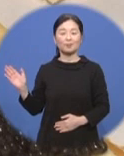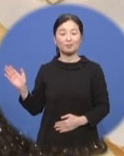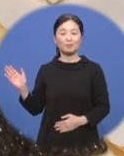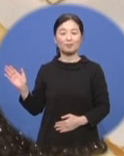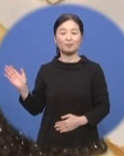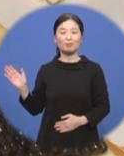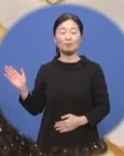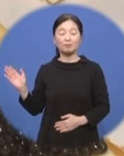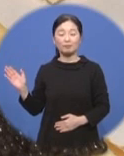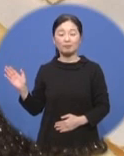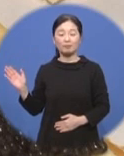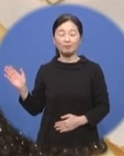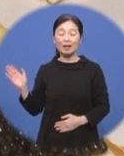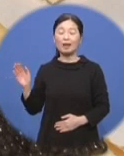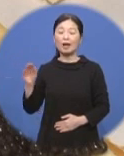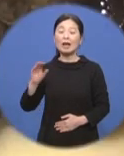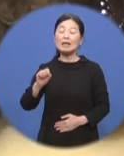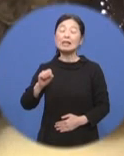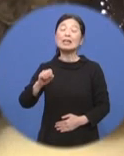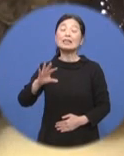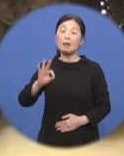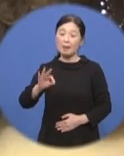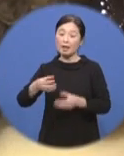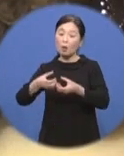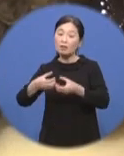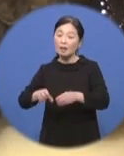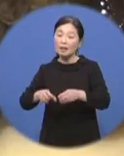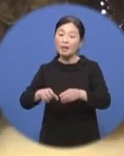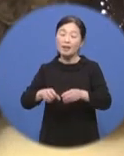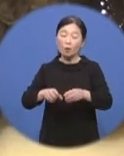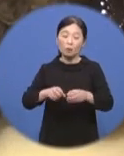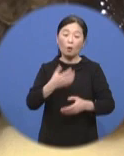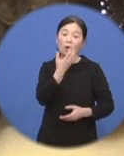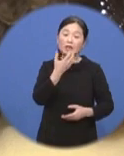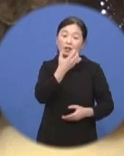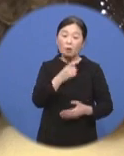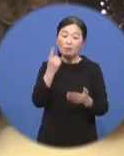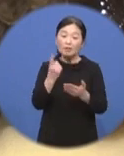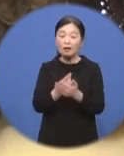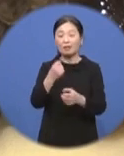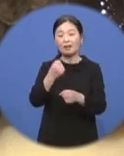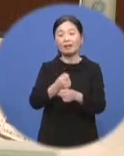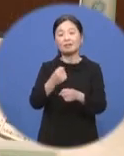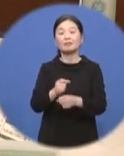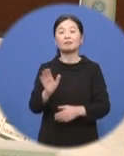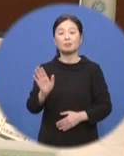ウザメの卵と岩塩のみで作った近代キャビア